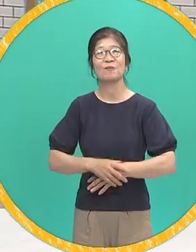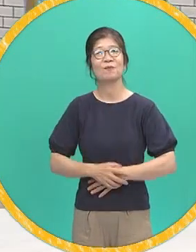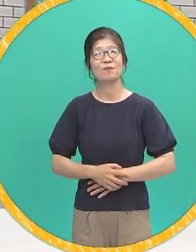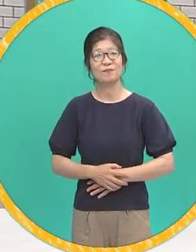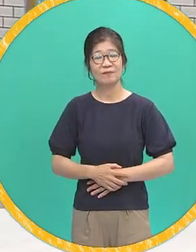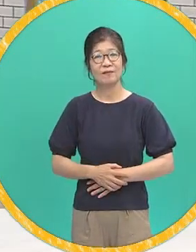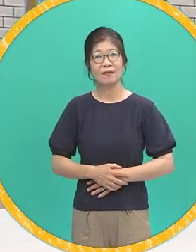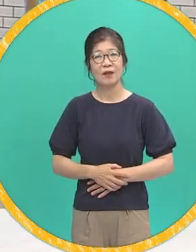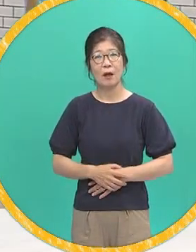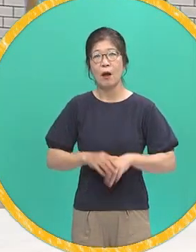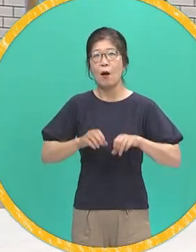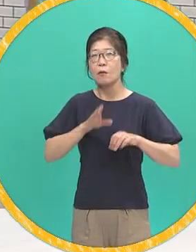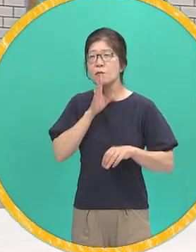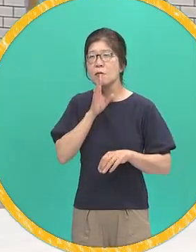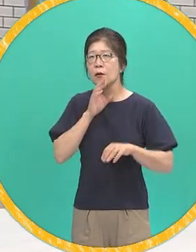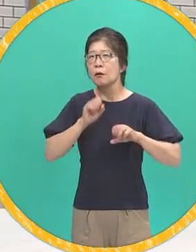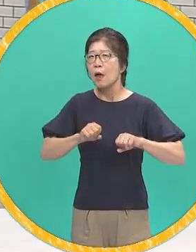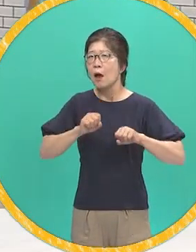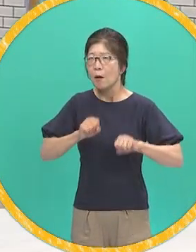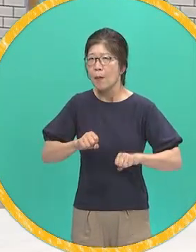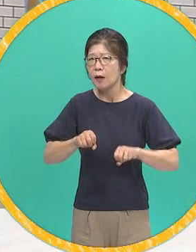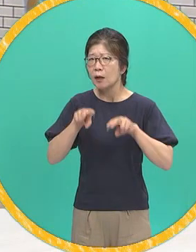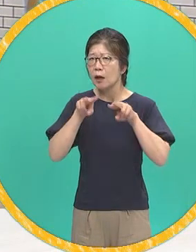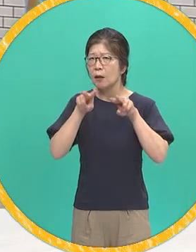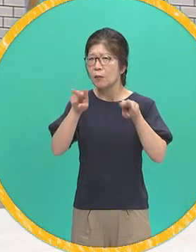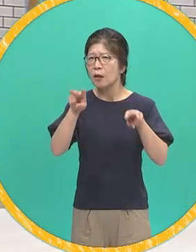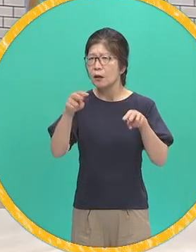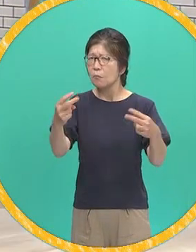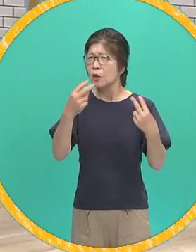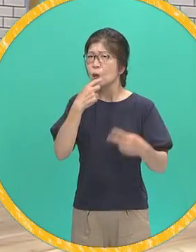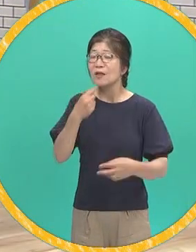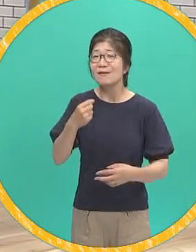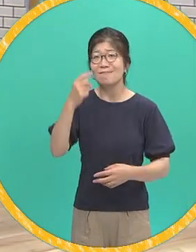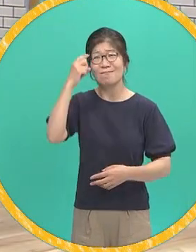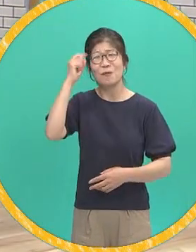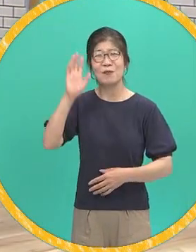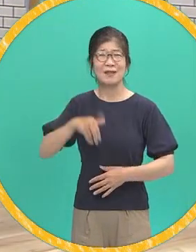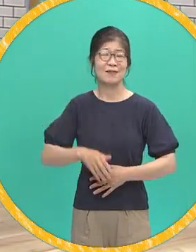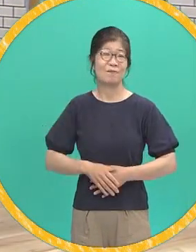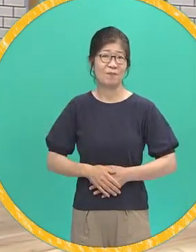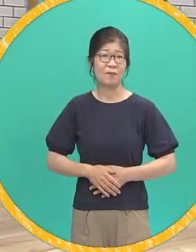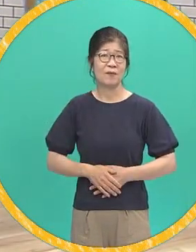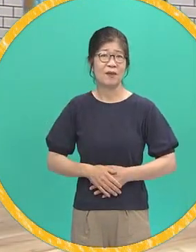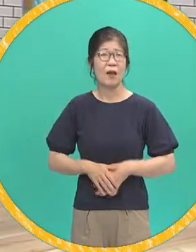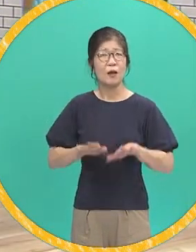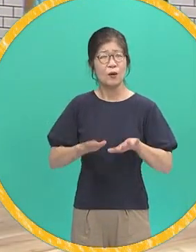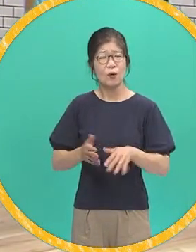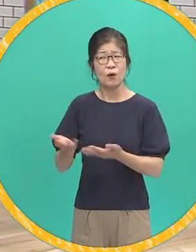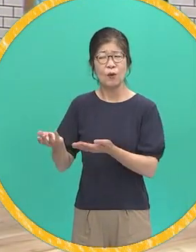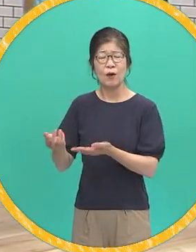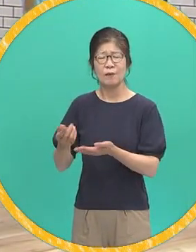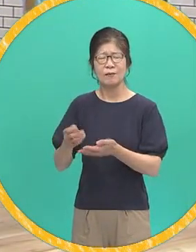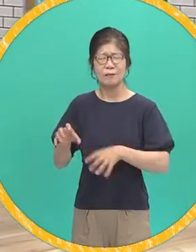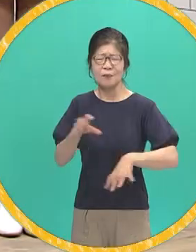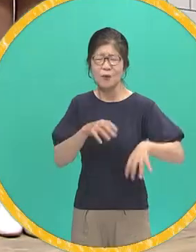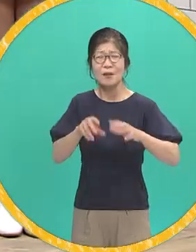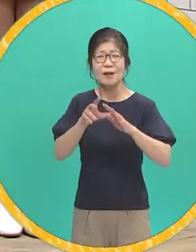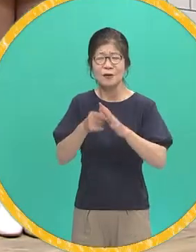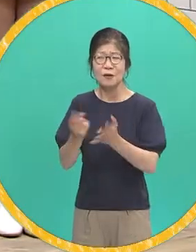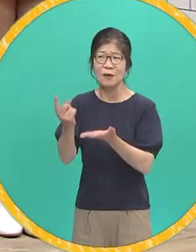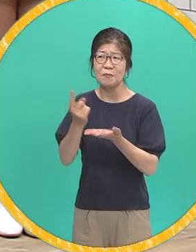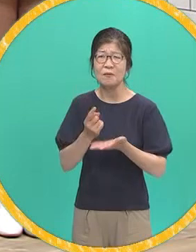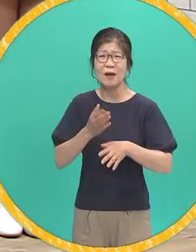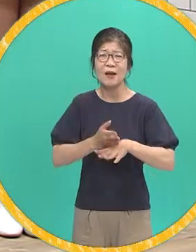生で見てほしいですねそんな気持ちになりましたね本当に今日は皆さんお忙しい中どうもありがとうございます